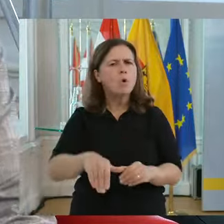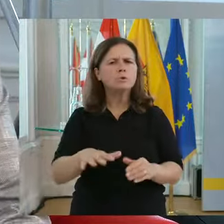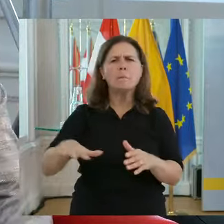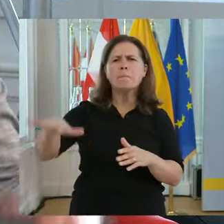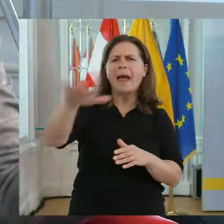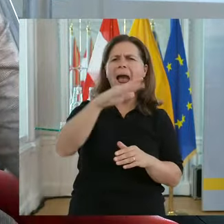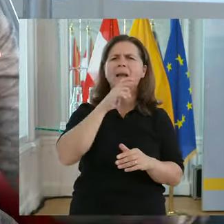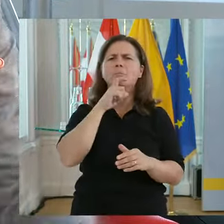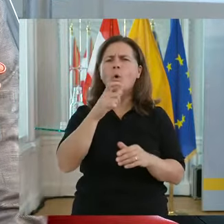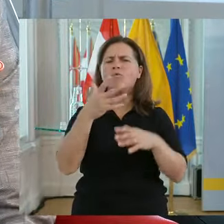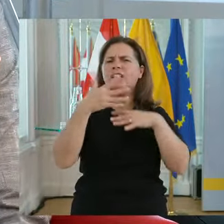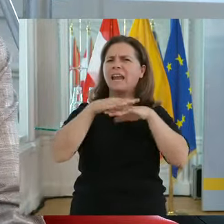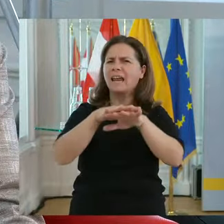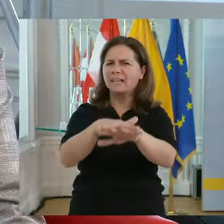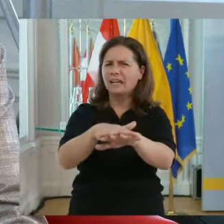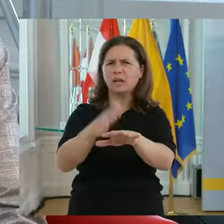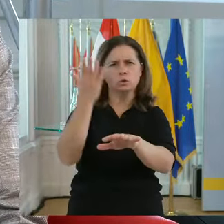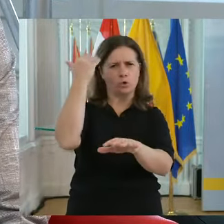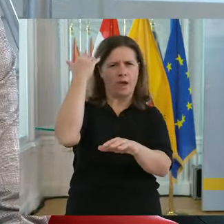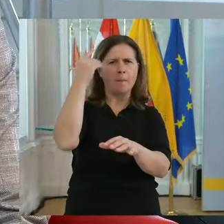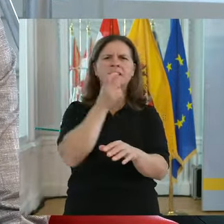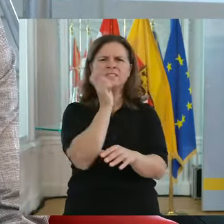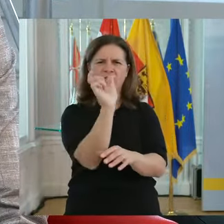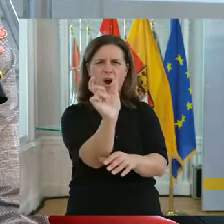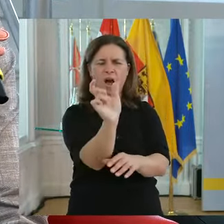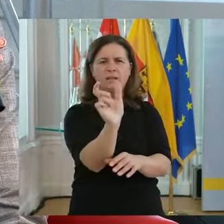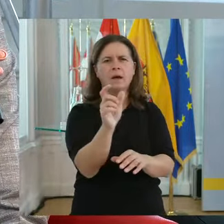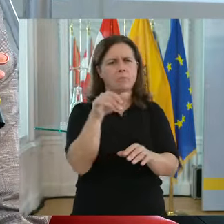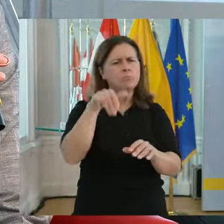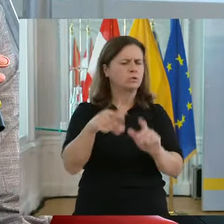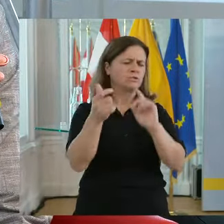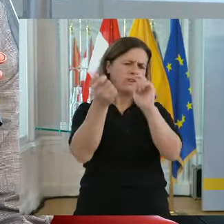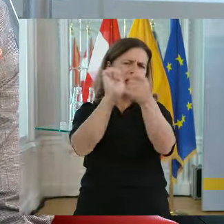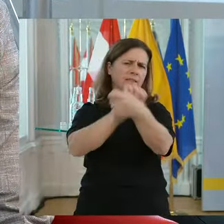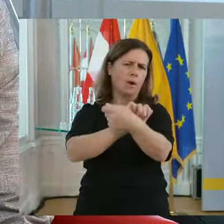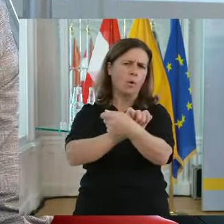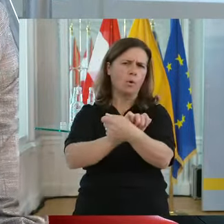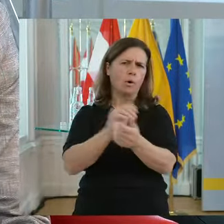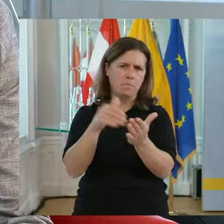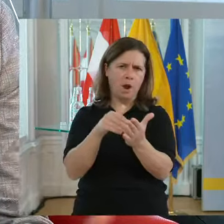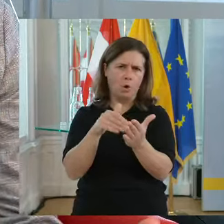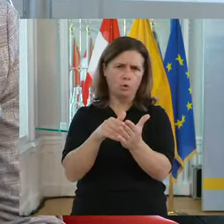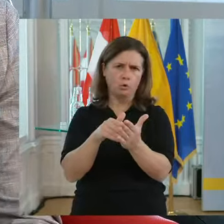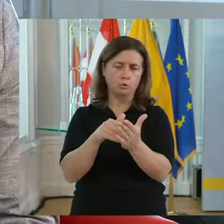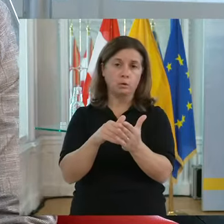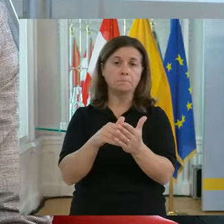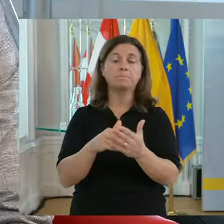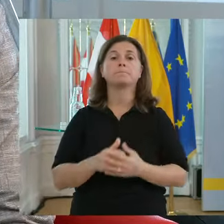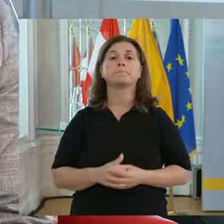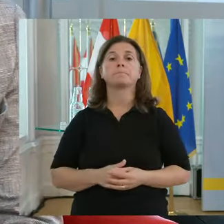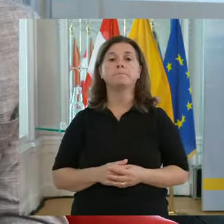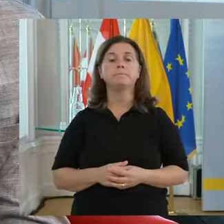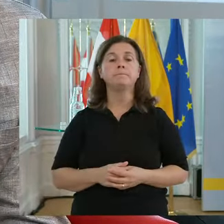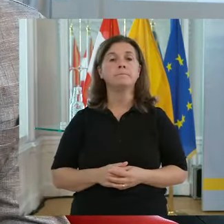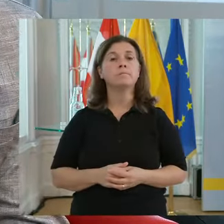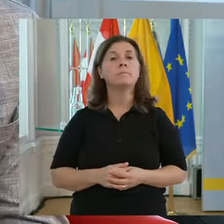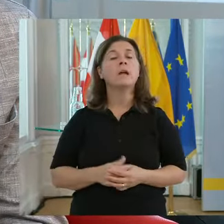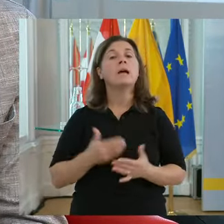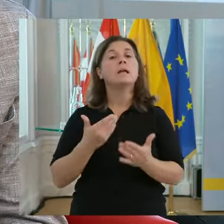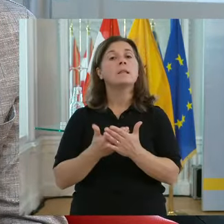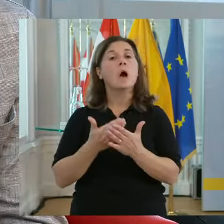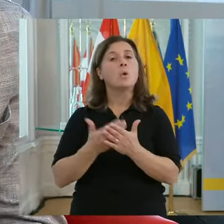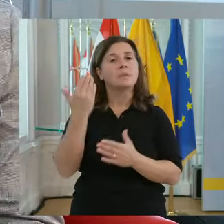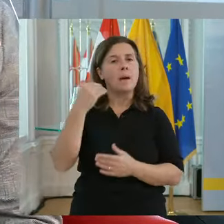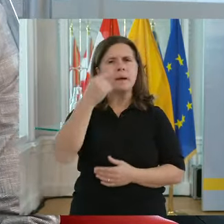der beruflichen Integration, damals von der Begrifflichkeit her, eine Veränderung geben. Vor dem Hintergrund hat sich Autark